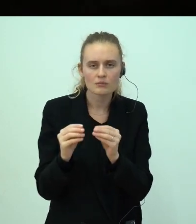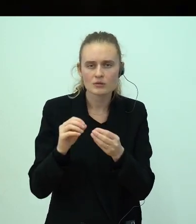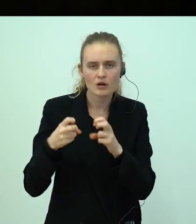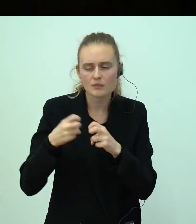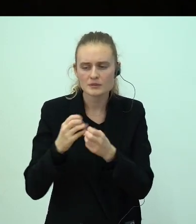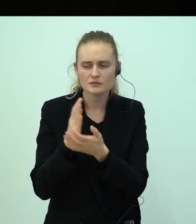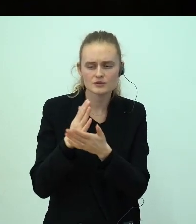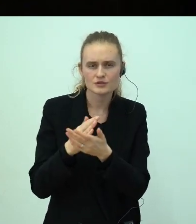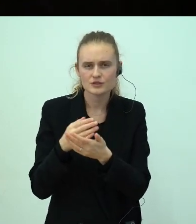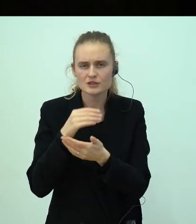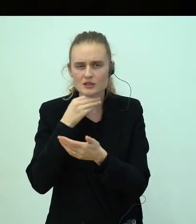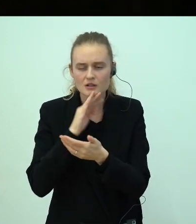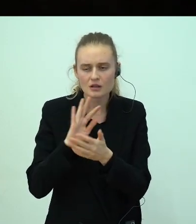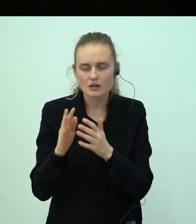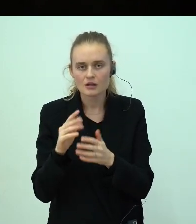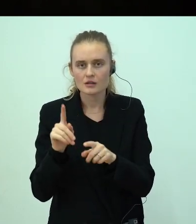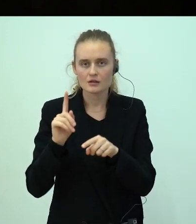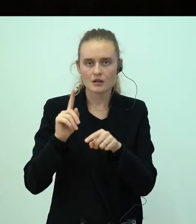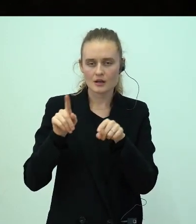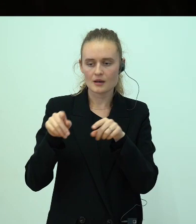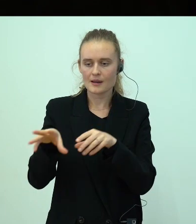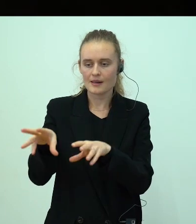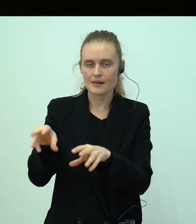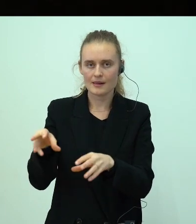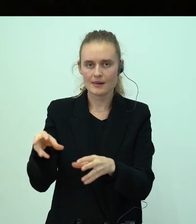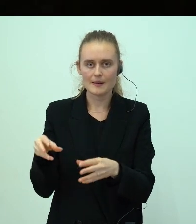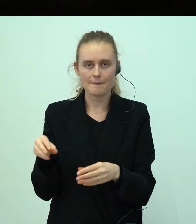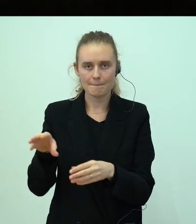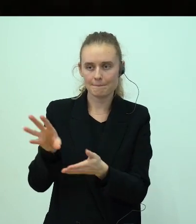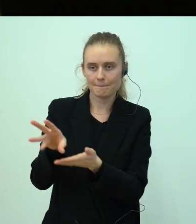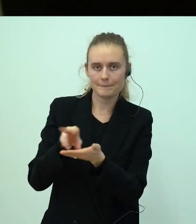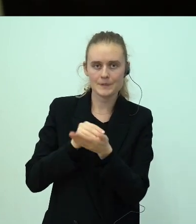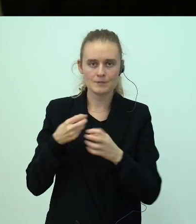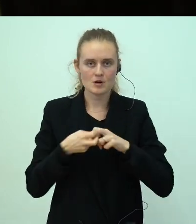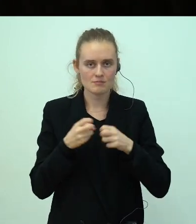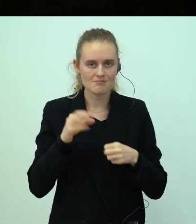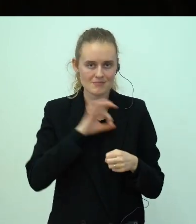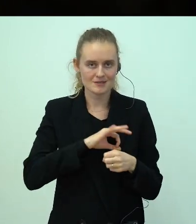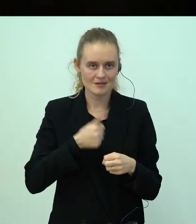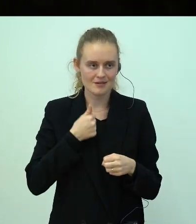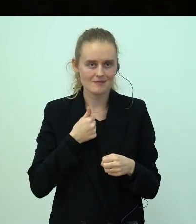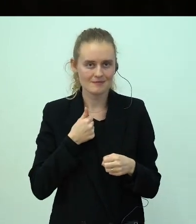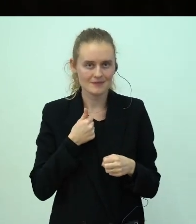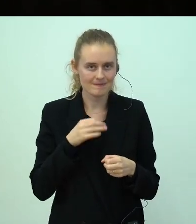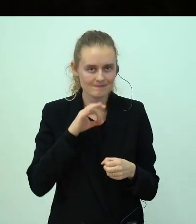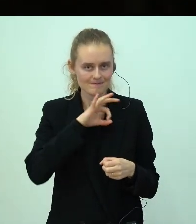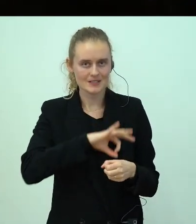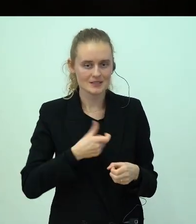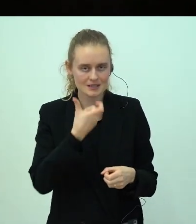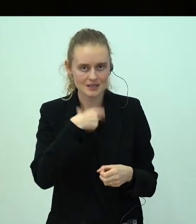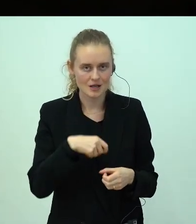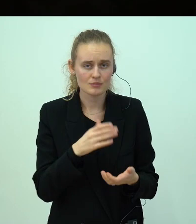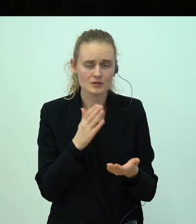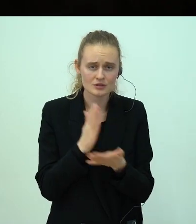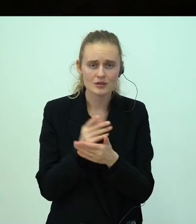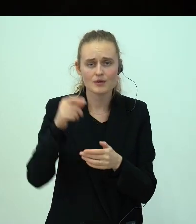bando tas problemas išnaudoti savo labui, bet tas vyksta Vokietijoje, tas vyksta